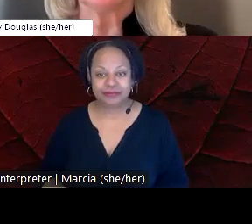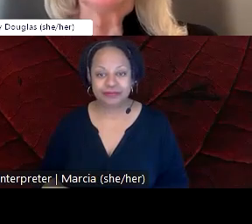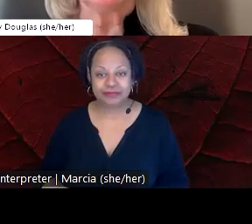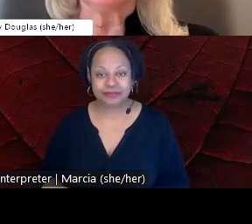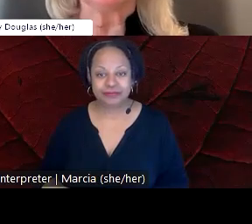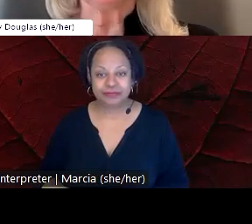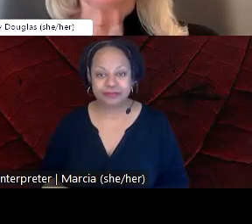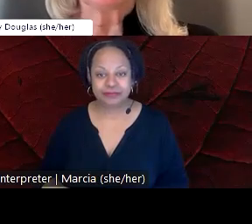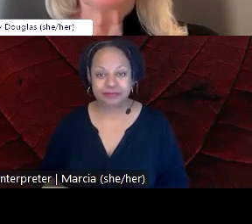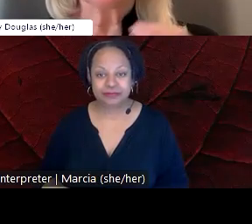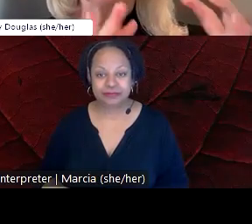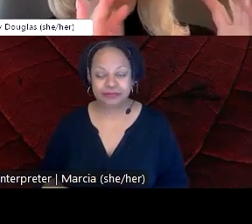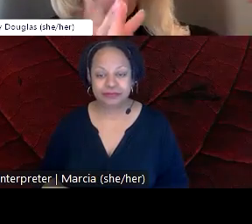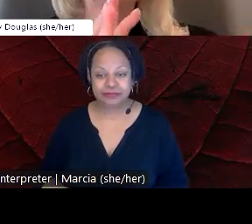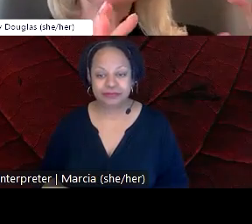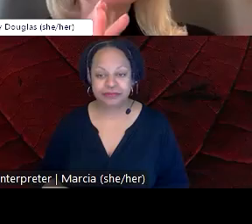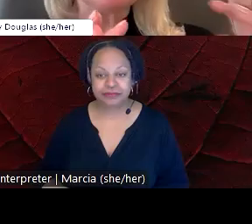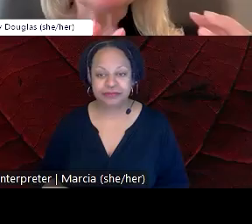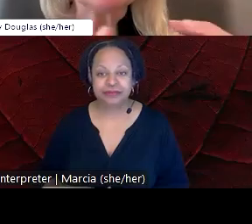Alors, plutôt d'appliquer le stéréotype